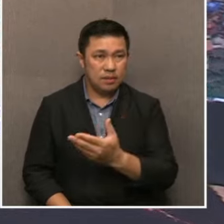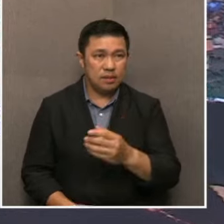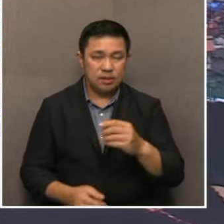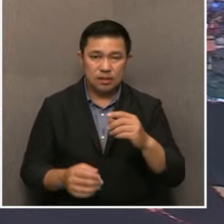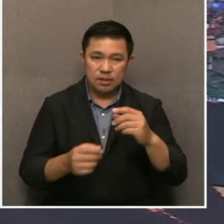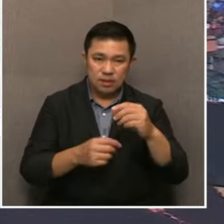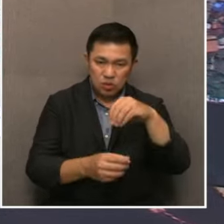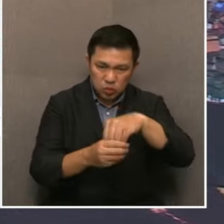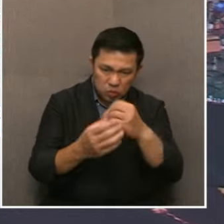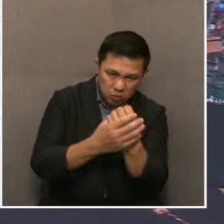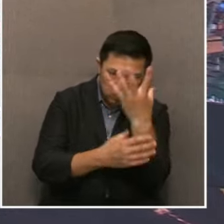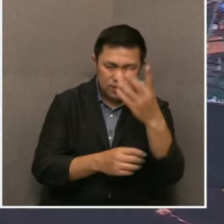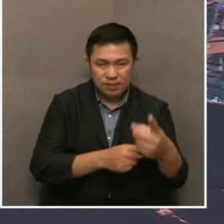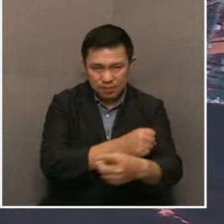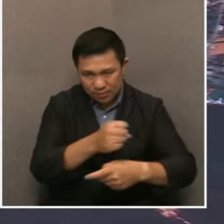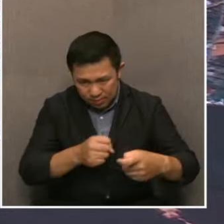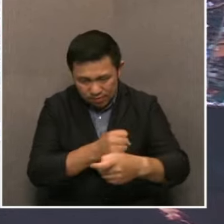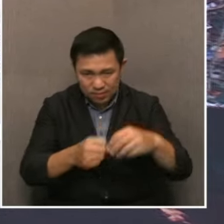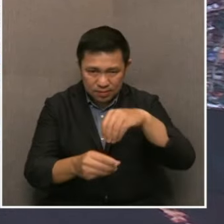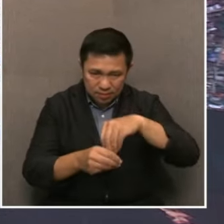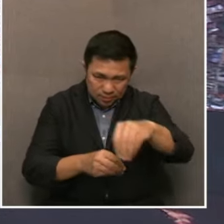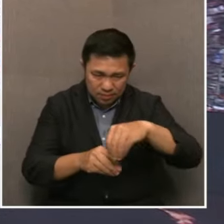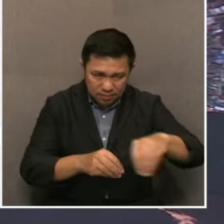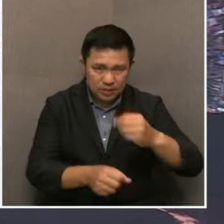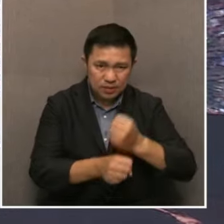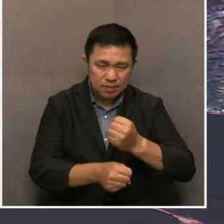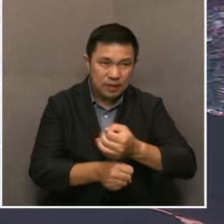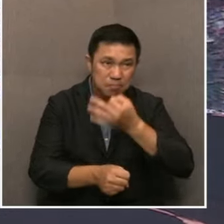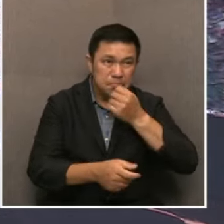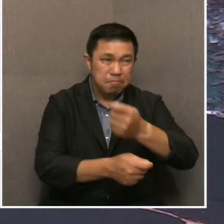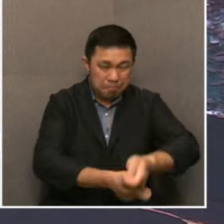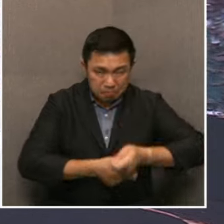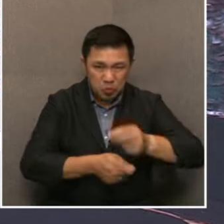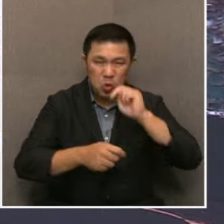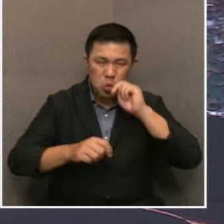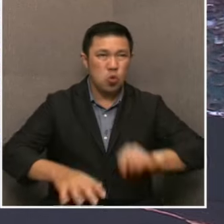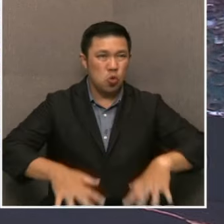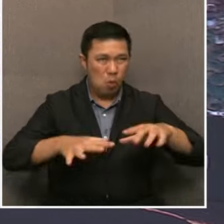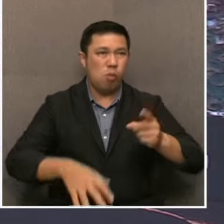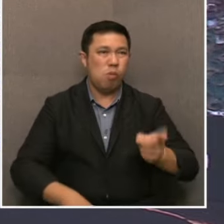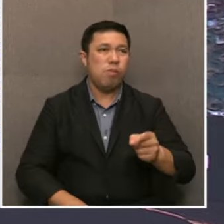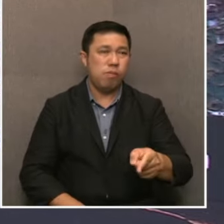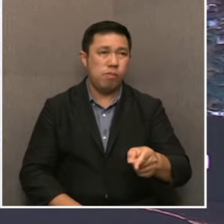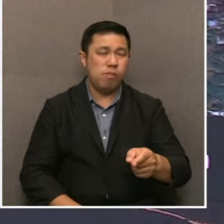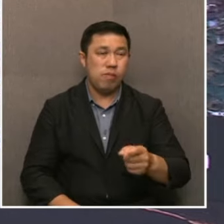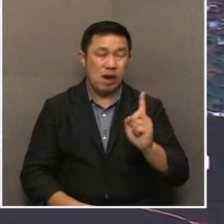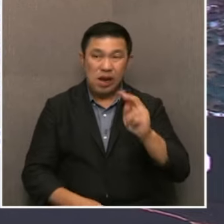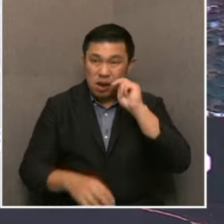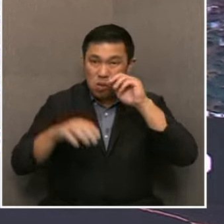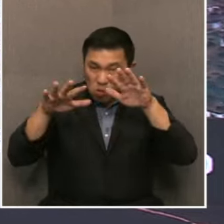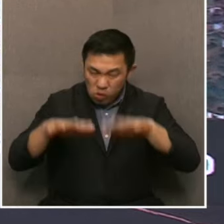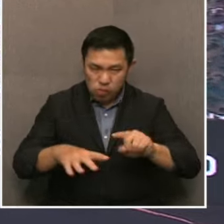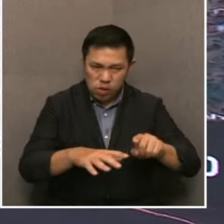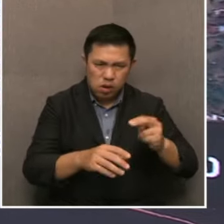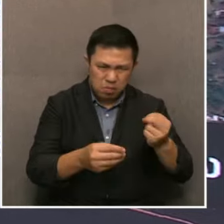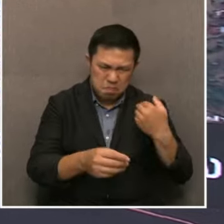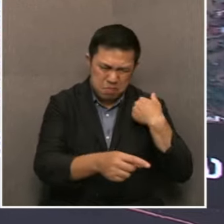วที่เป็นไร่นาเป็นที่ที่เกษตศกรเนี่ยทำกินเนี่ยยังคงเจอน้ำท่วมอยู่เลยนะครับคือภาพรวมเนี่ยน้ำลดแล้วแต่ว่าอย่างที่บอกไป